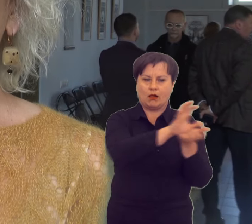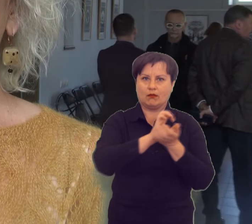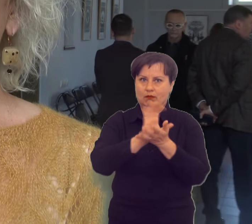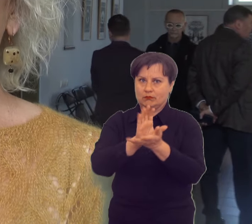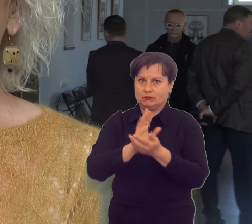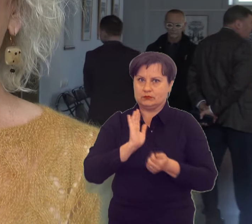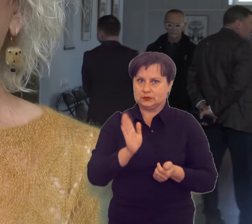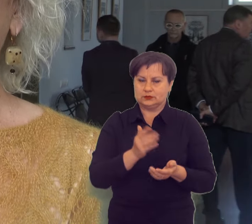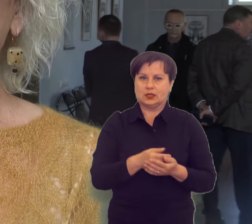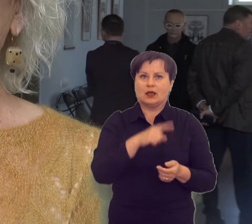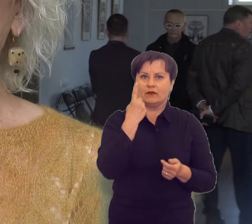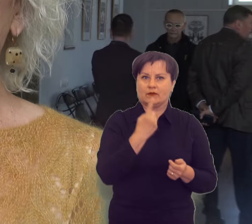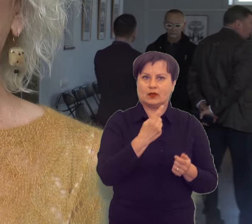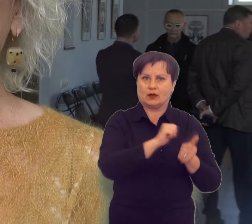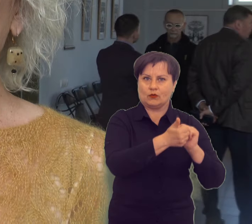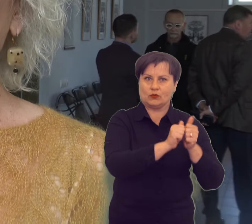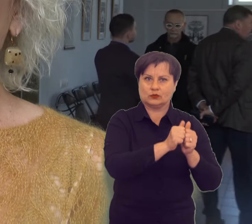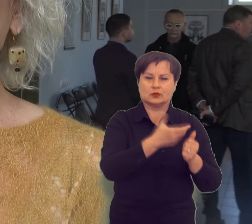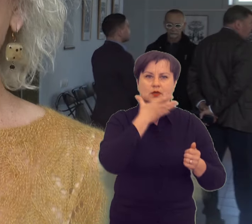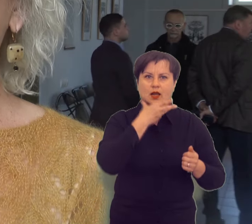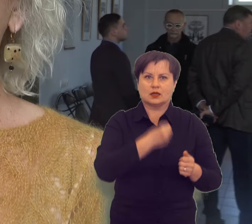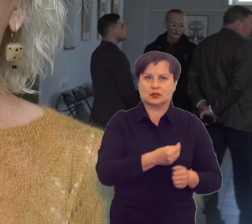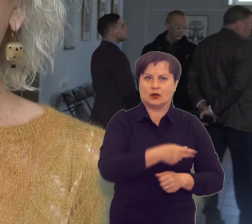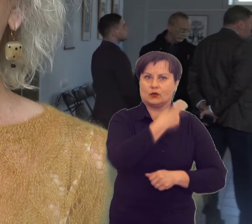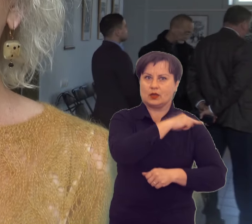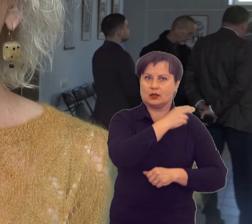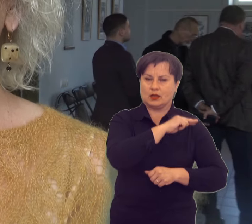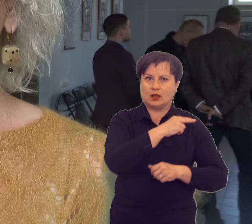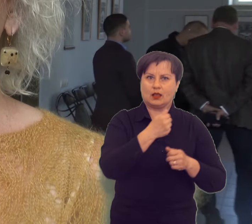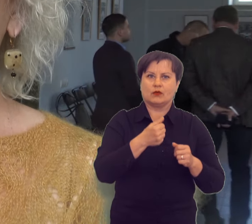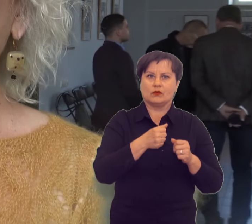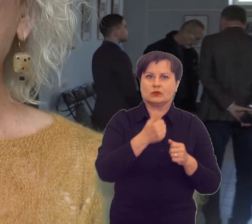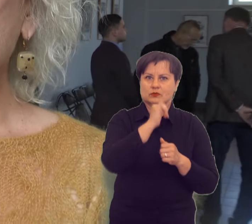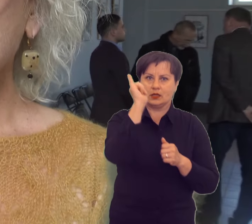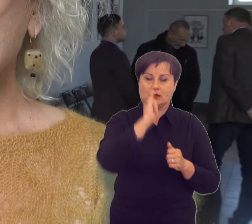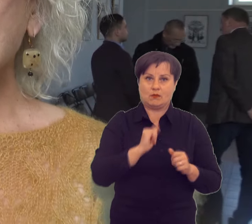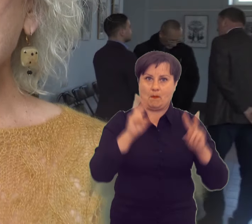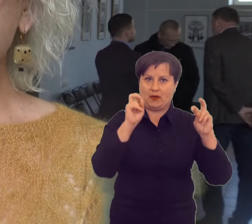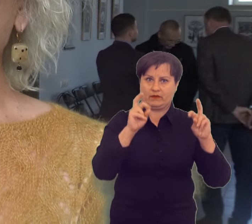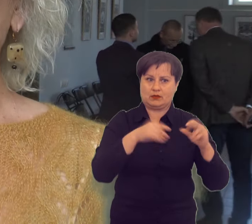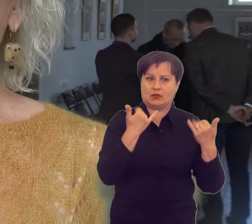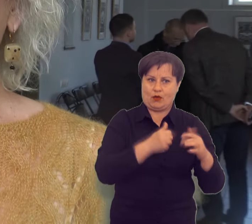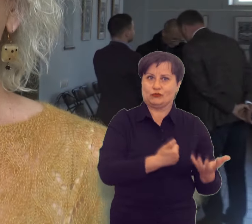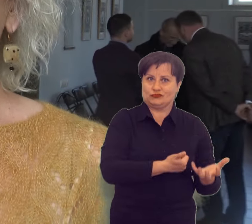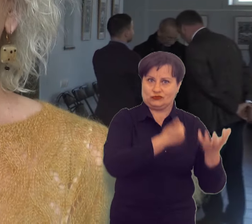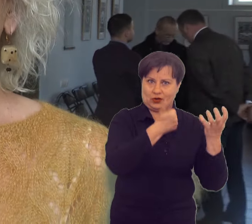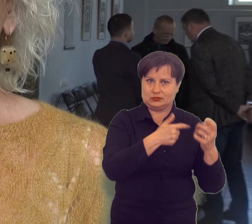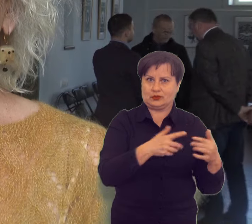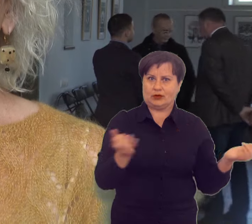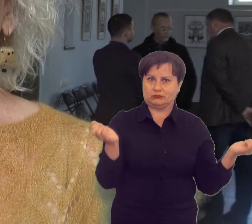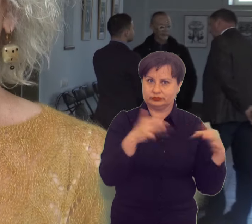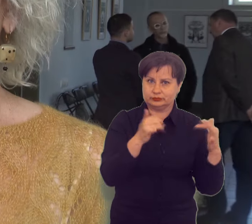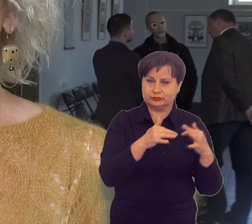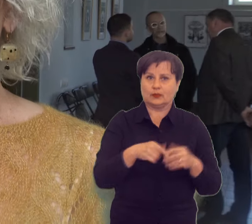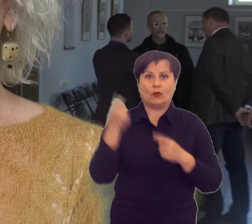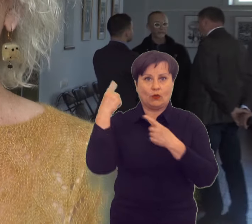gražiausias lietuviškas Kėdainių įmonės pavadinimas, kuris jau organizuojamas 6 kartą. Ir kitas konkursas, tai yra